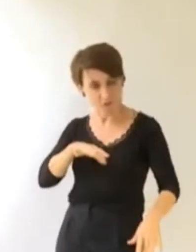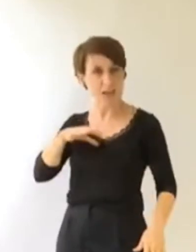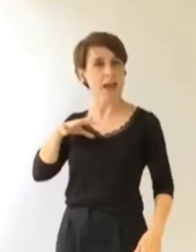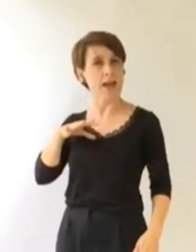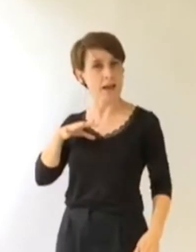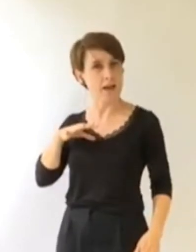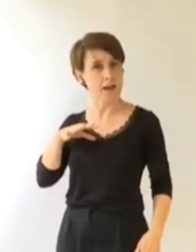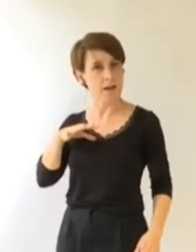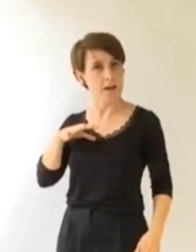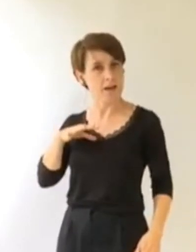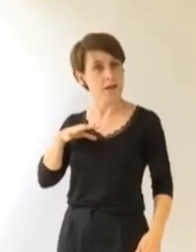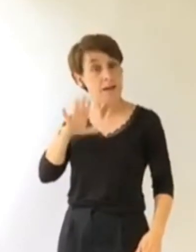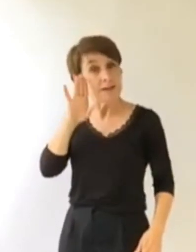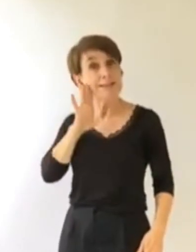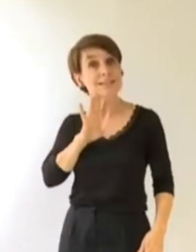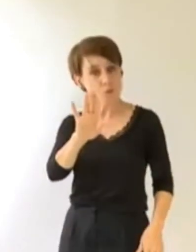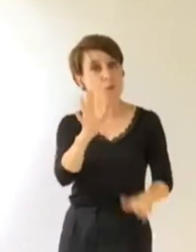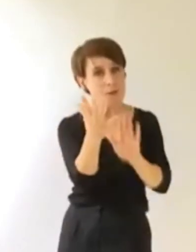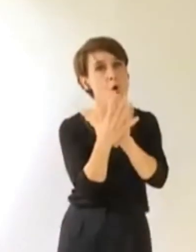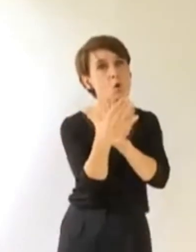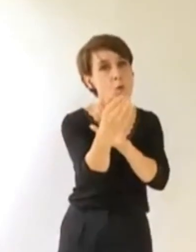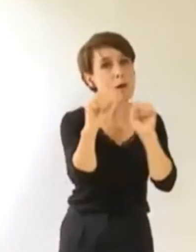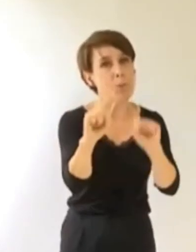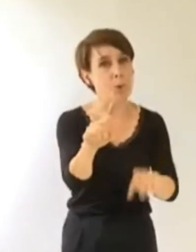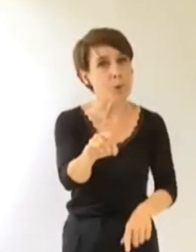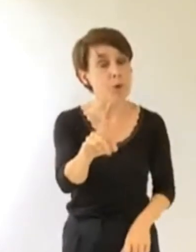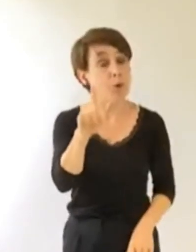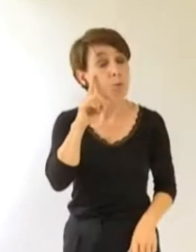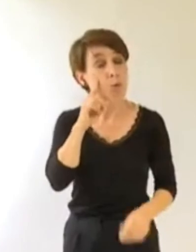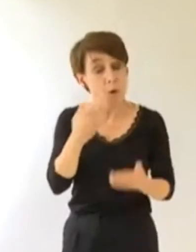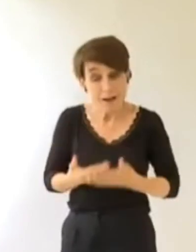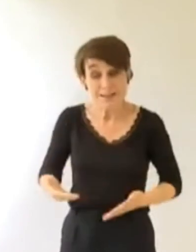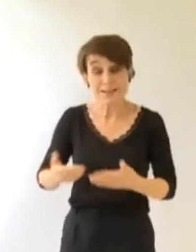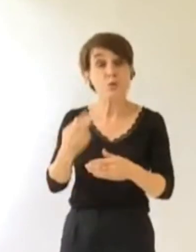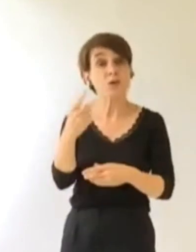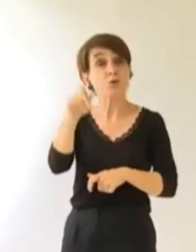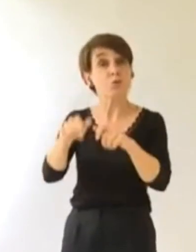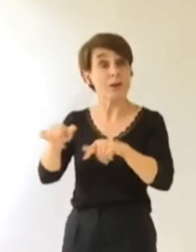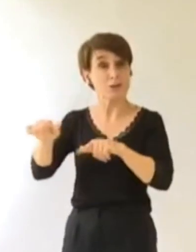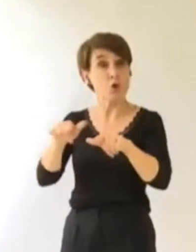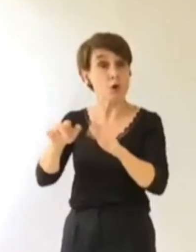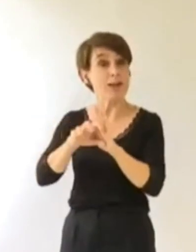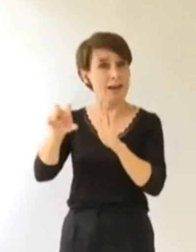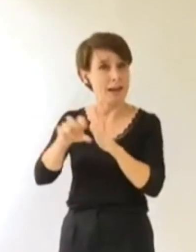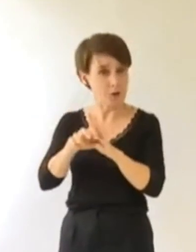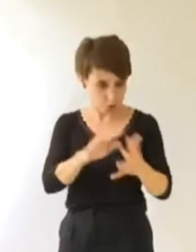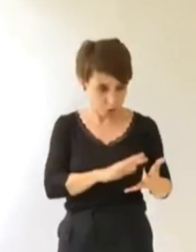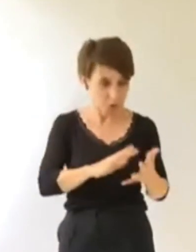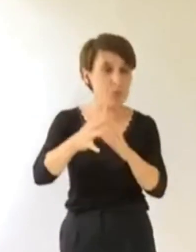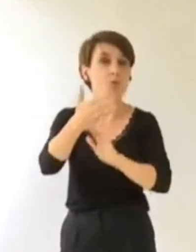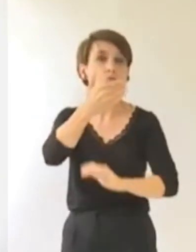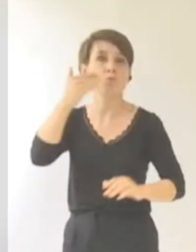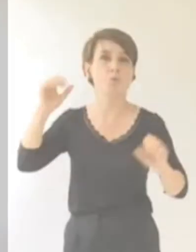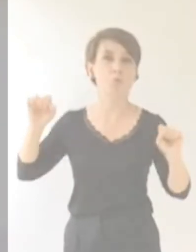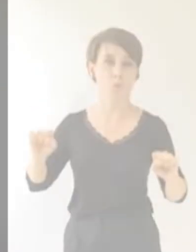contraire, vous en repreniez quelques éléments, parce que la situation des locataires à Grenoble s'améliorerait considérablement.